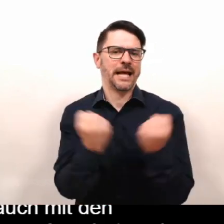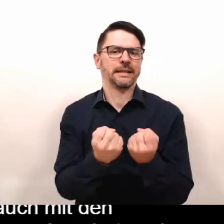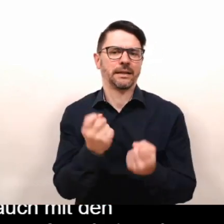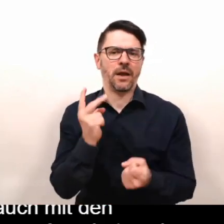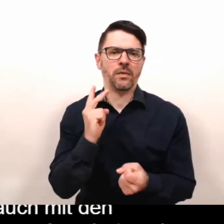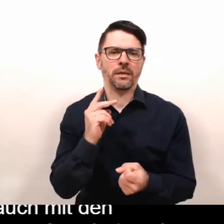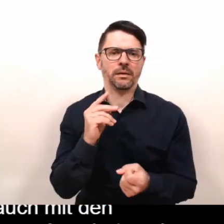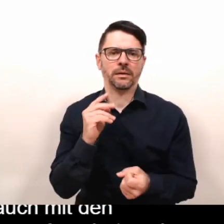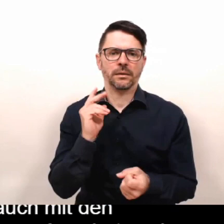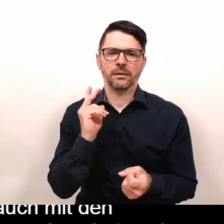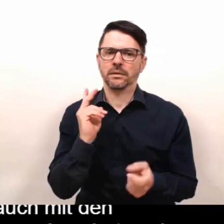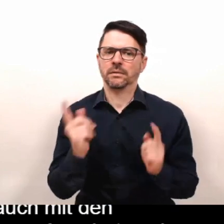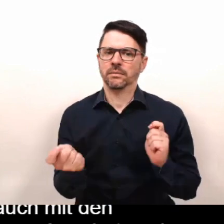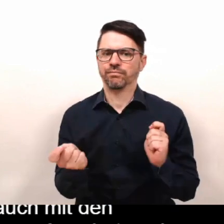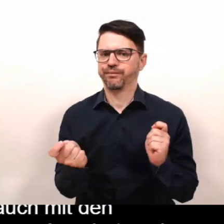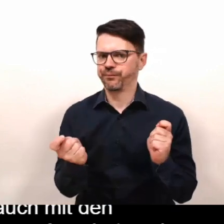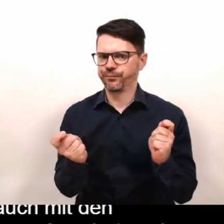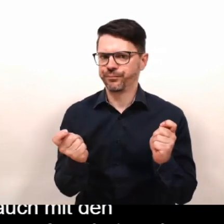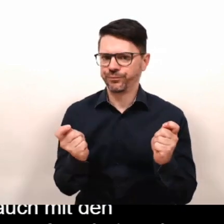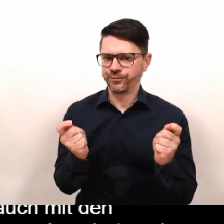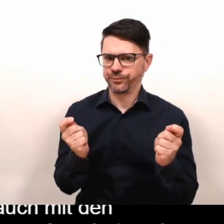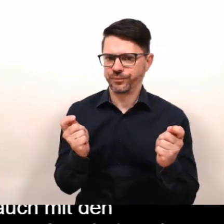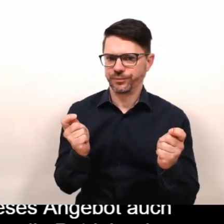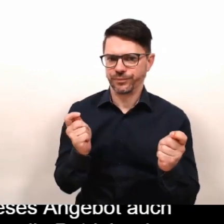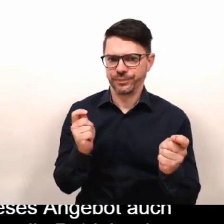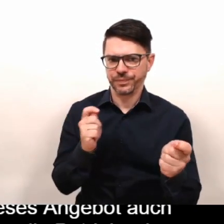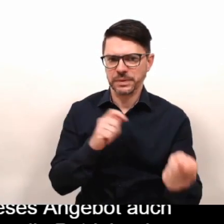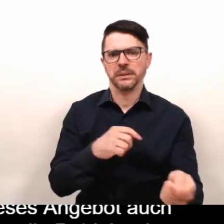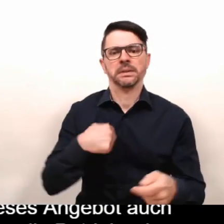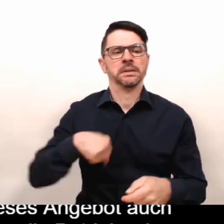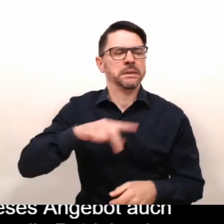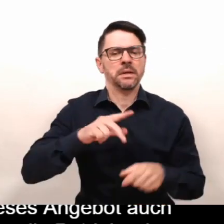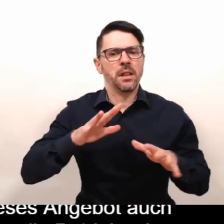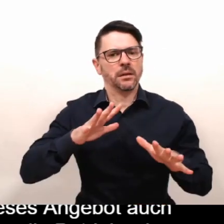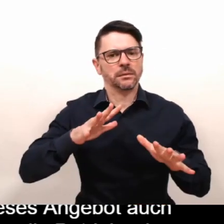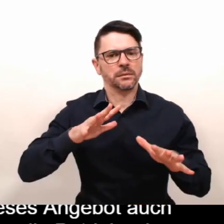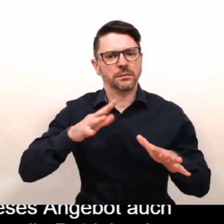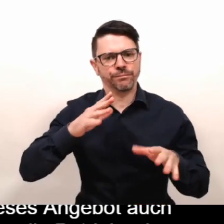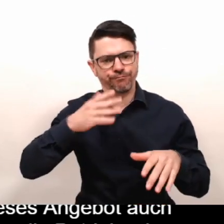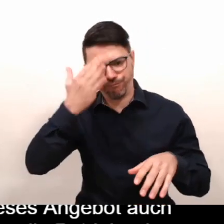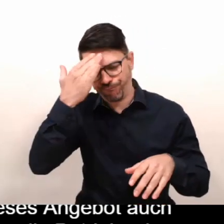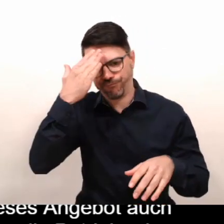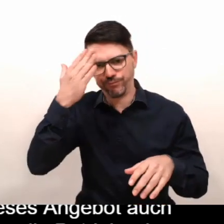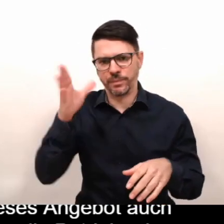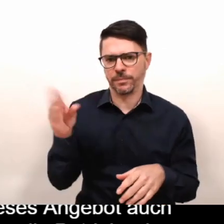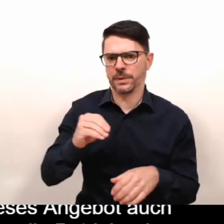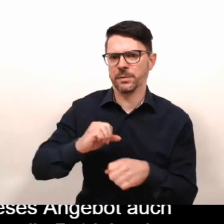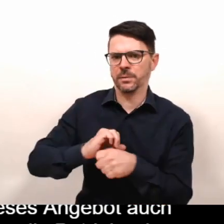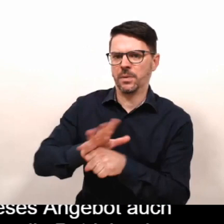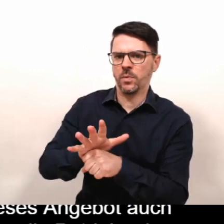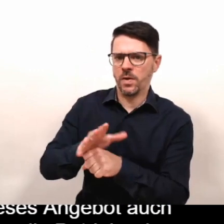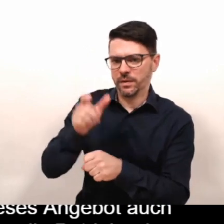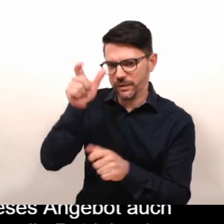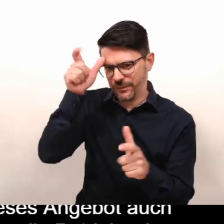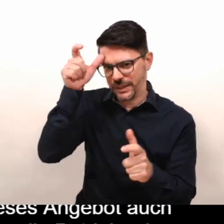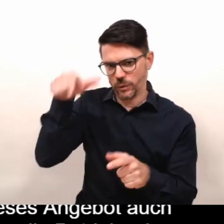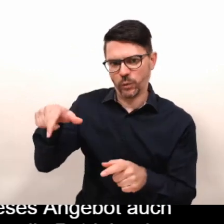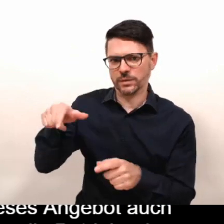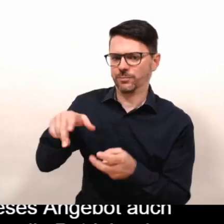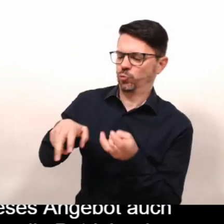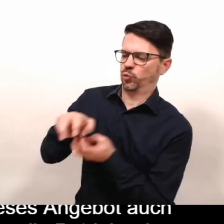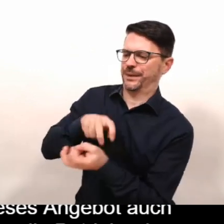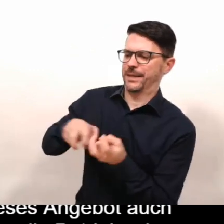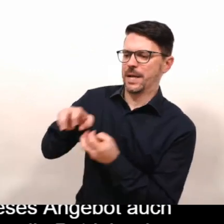vorbereitet sein. Wir versuchen aber einfach jetzt die Wirtschaft zu normalisieren, weil wir es sonst am Ende nicht mehr bezahlen können.